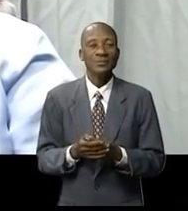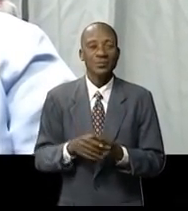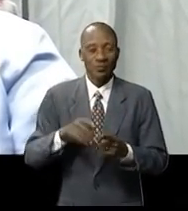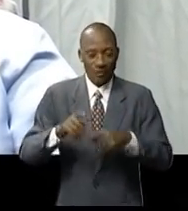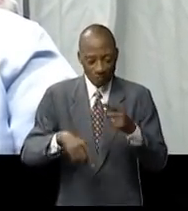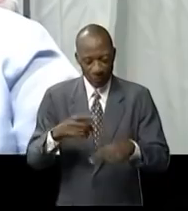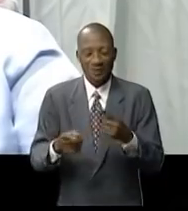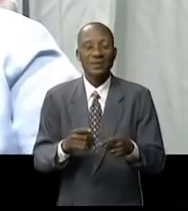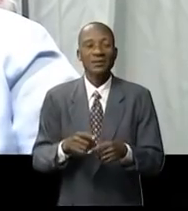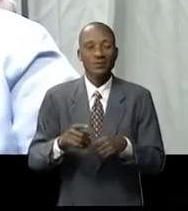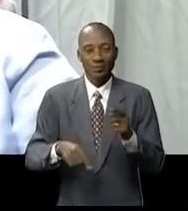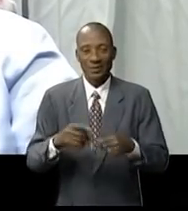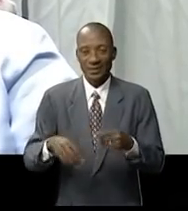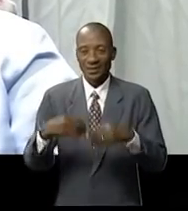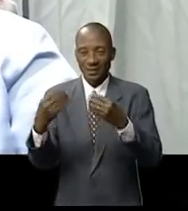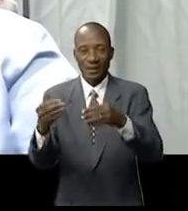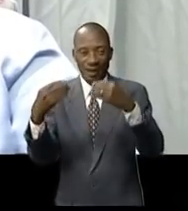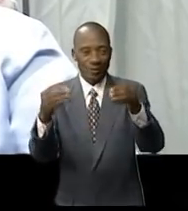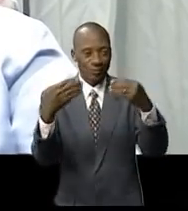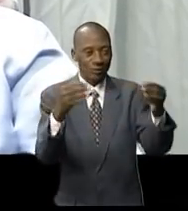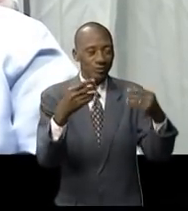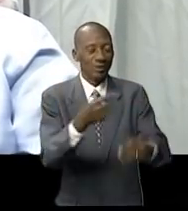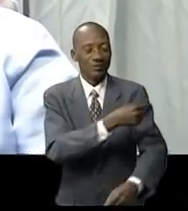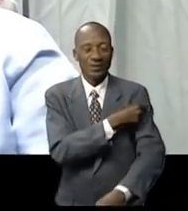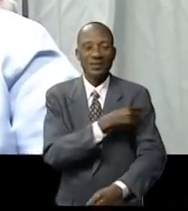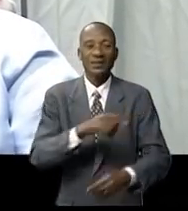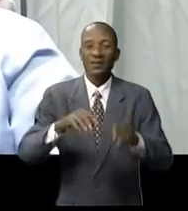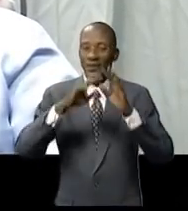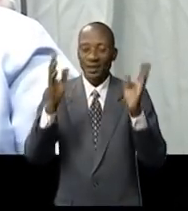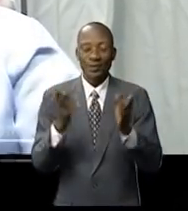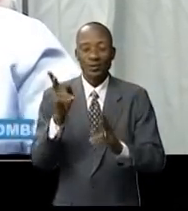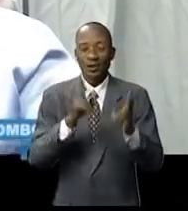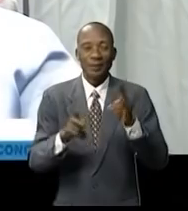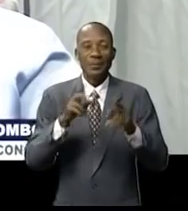5 minutes après moi. Donc elle aura 5 minutes d'attente de plus.